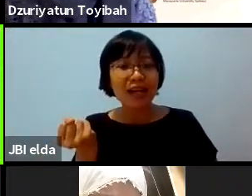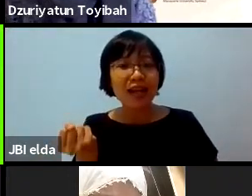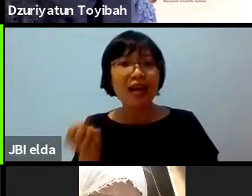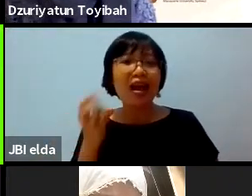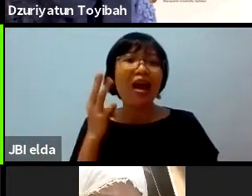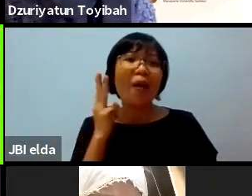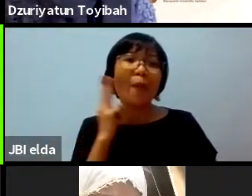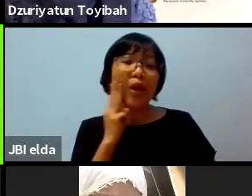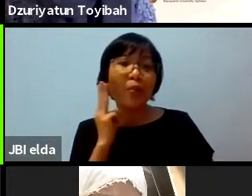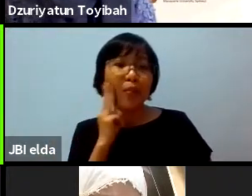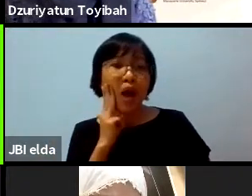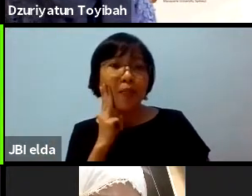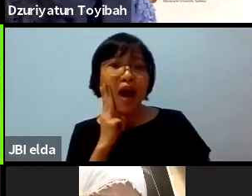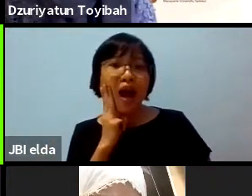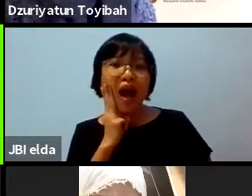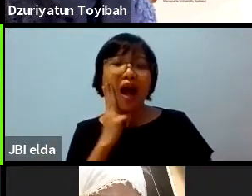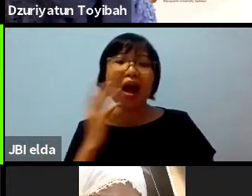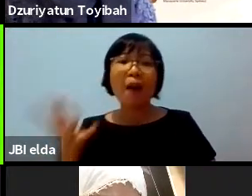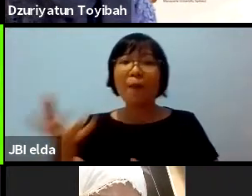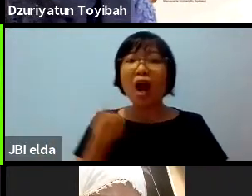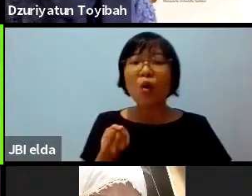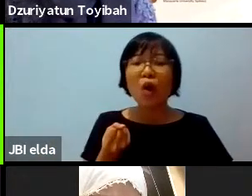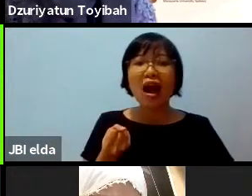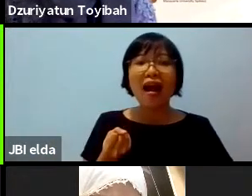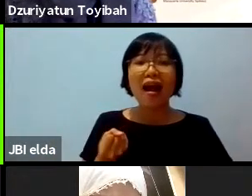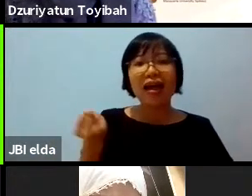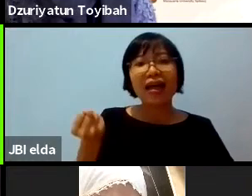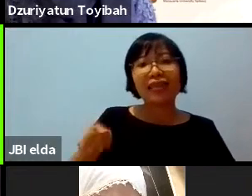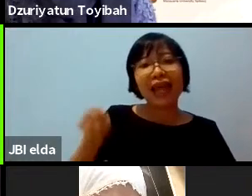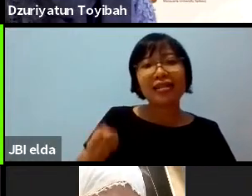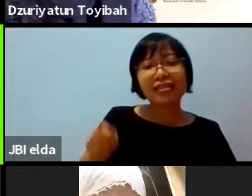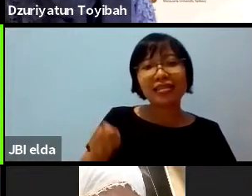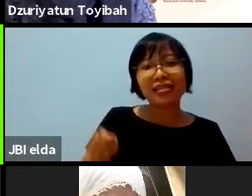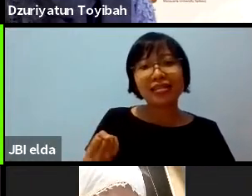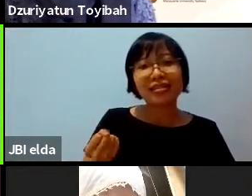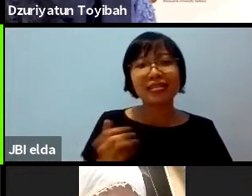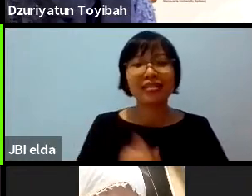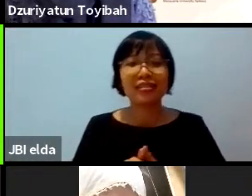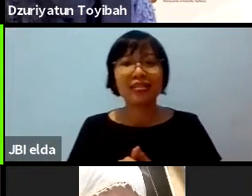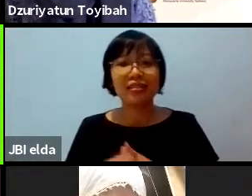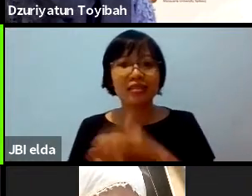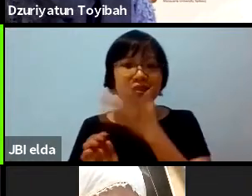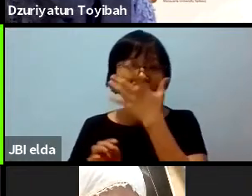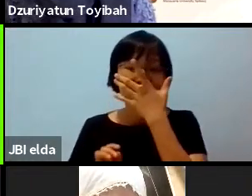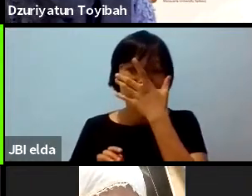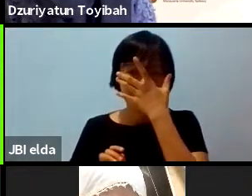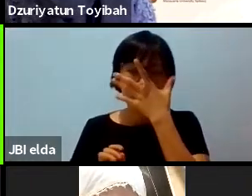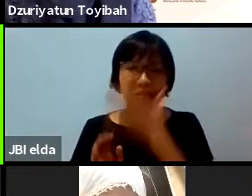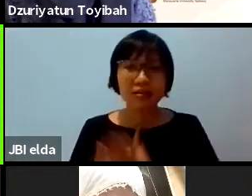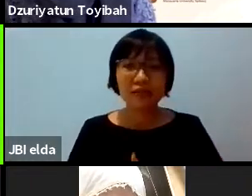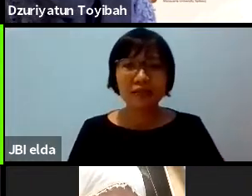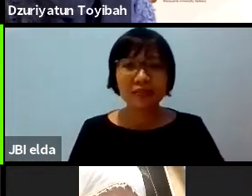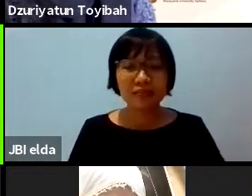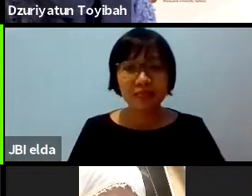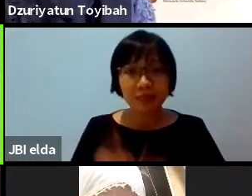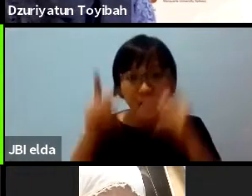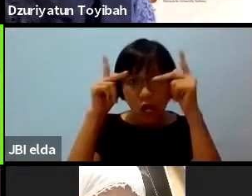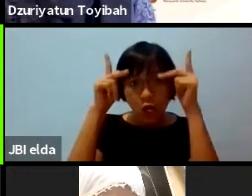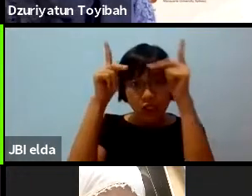ditertawai oleh budaya mainstream. Konsep gender dalam budaya mainstream. Dan